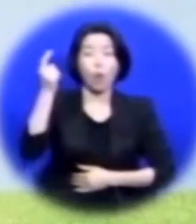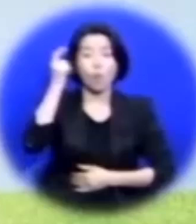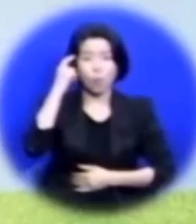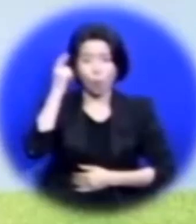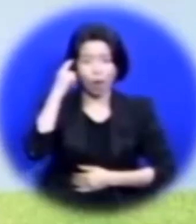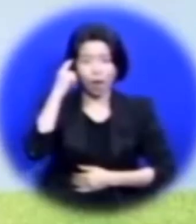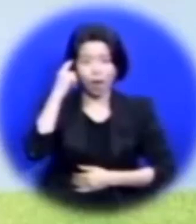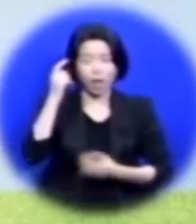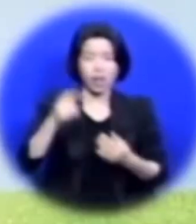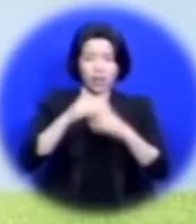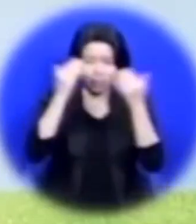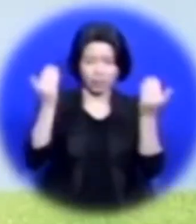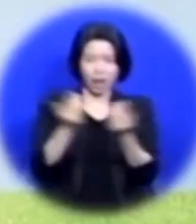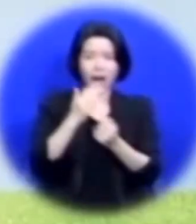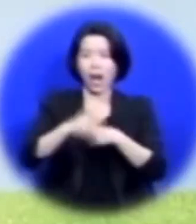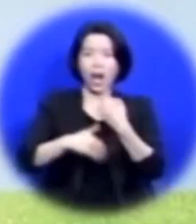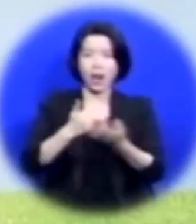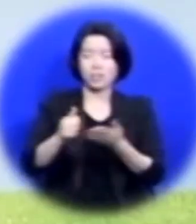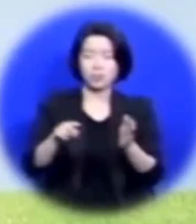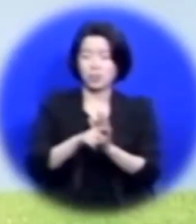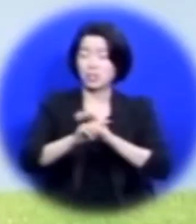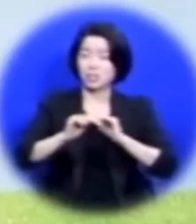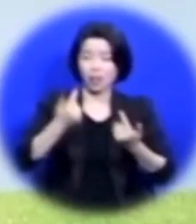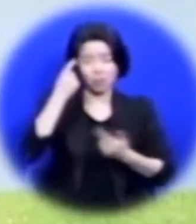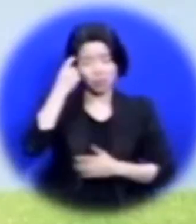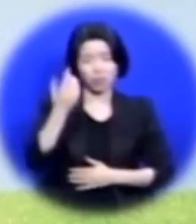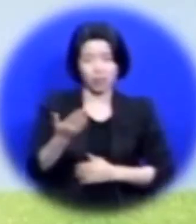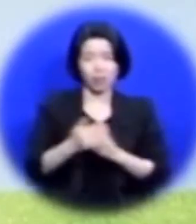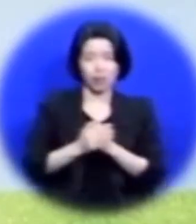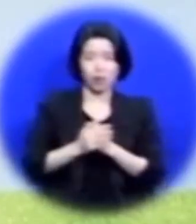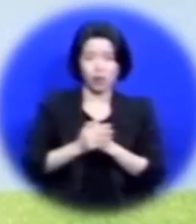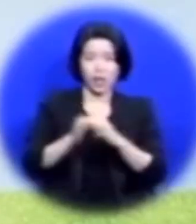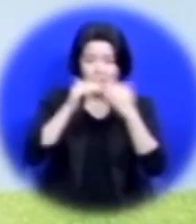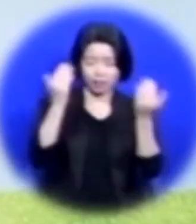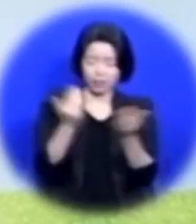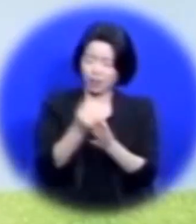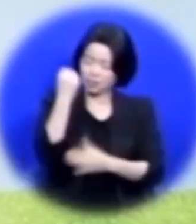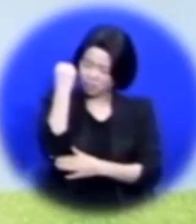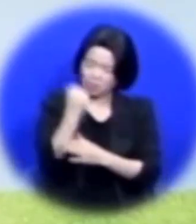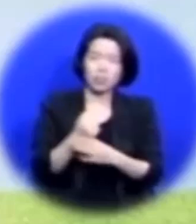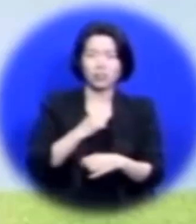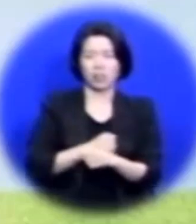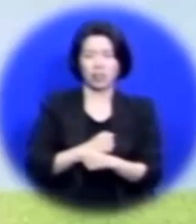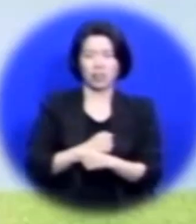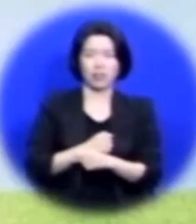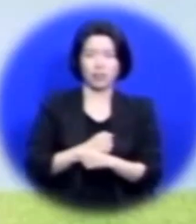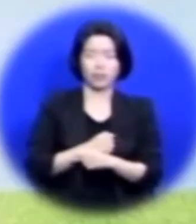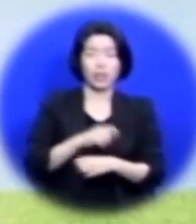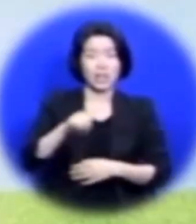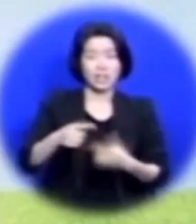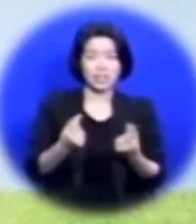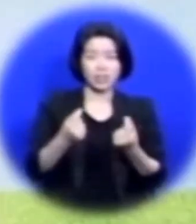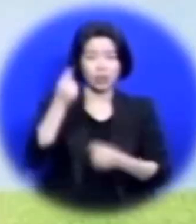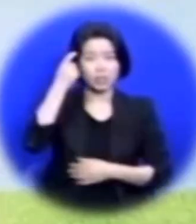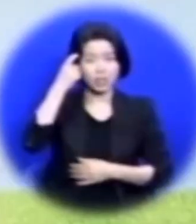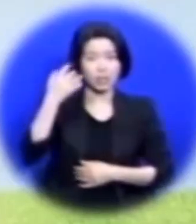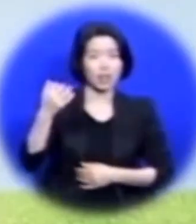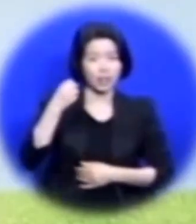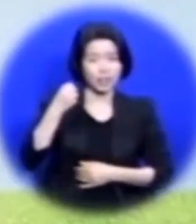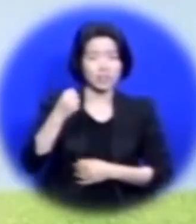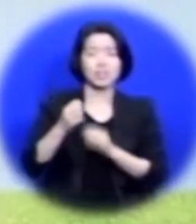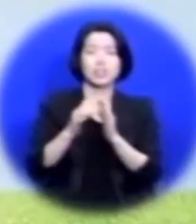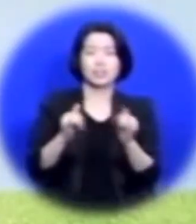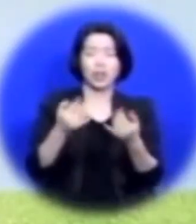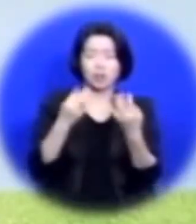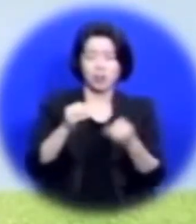다 하나님을 안 맺지 다 썩은 거야 그런 생각을 하시는 분들이 많으실